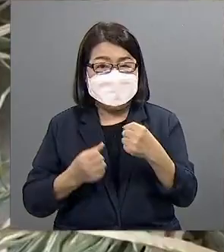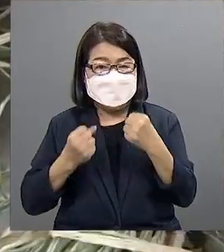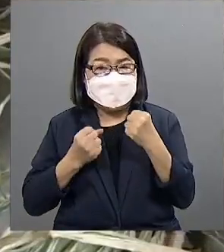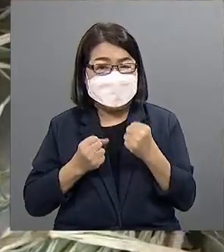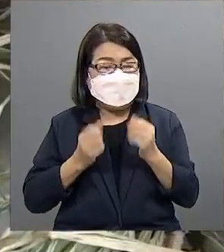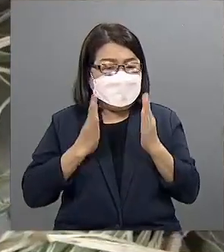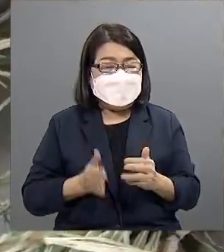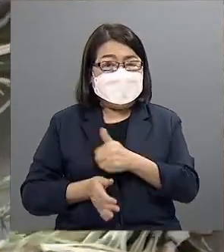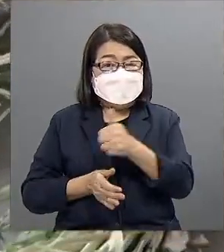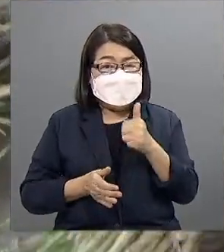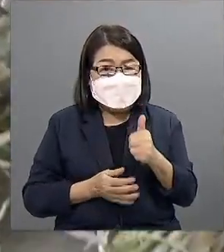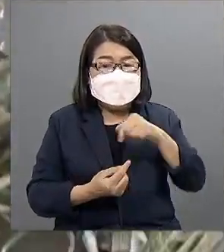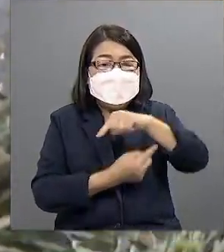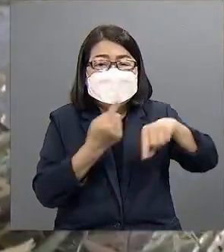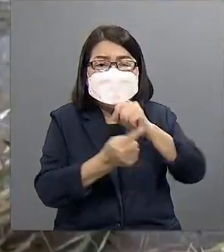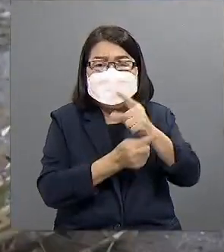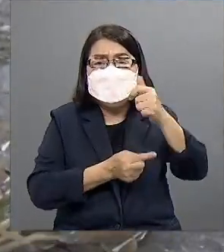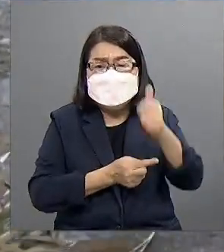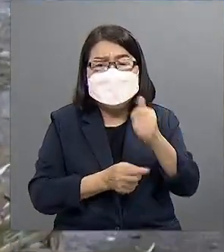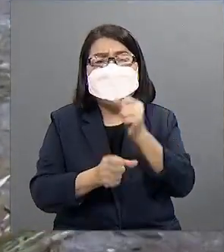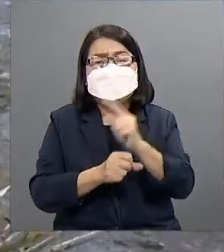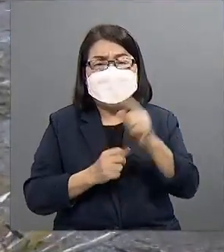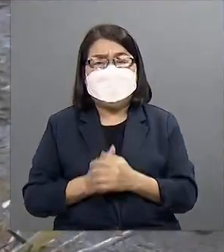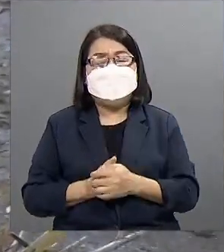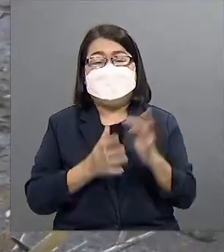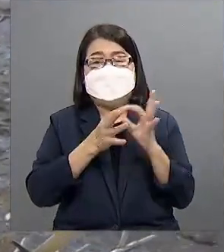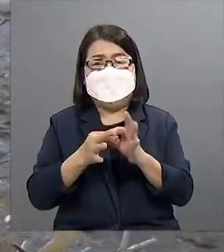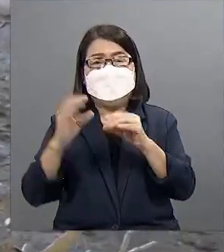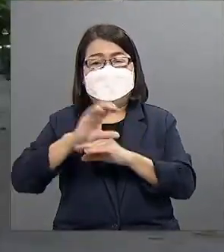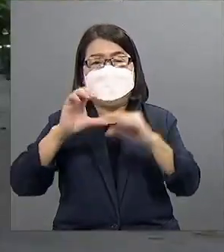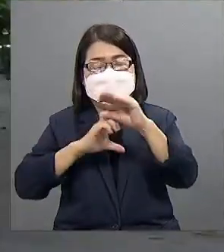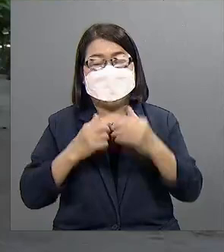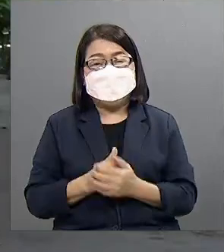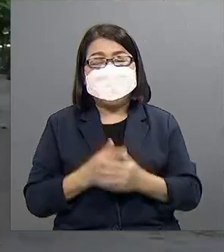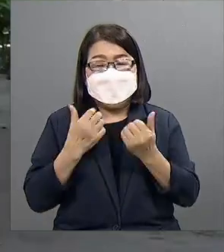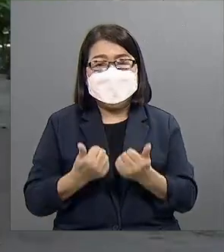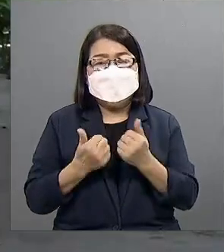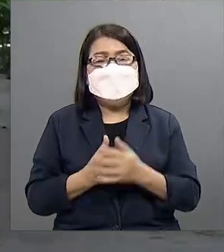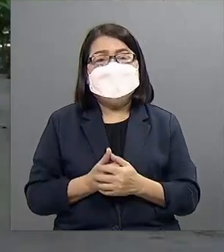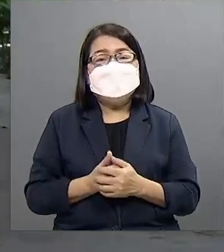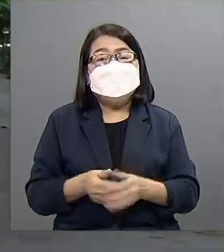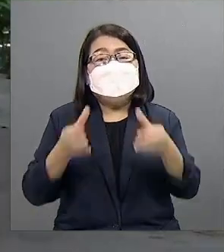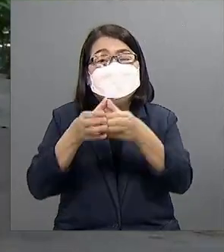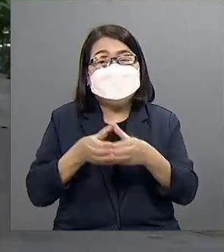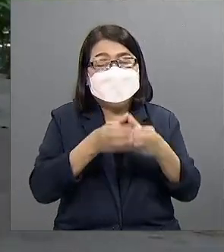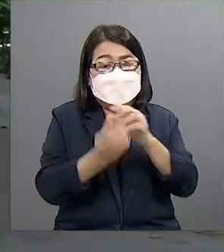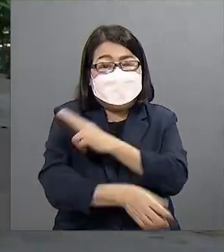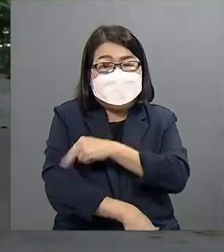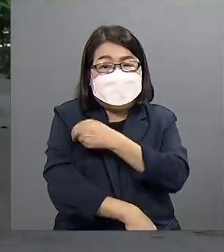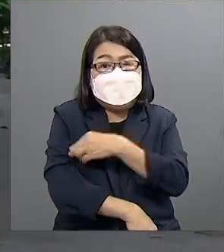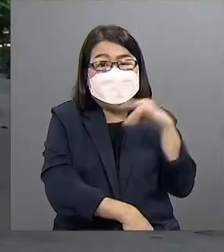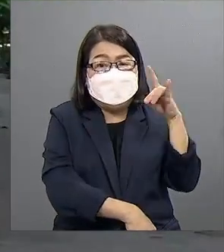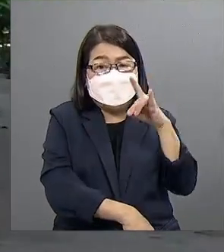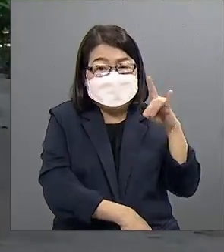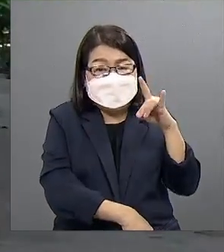านั่นครับคือที่มาที่ไปส่วนหนึ่งนอกจากนี้จากการที่คณะได้มีวิทยาเขต